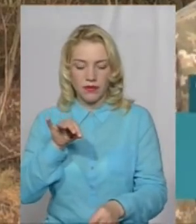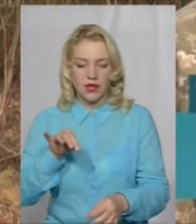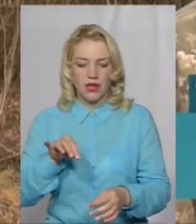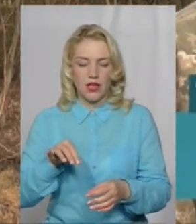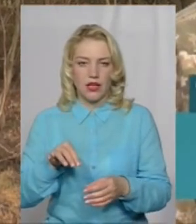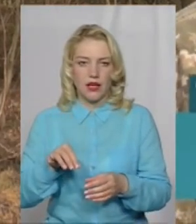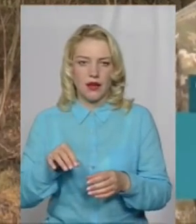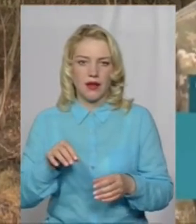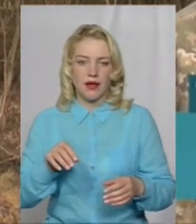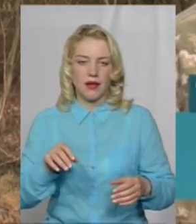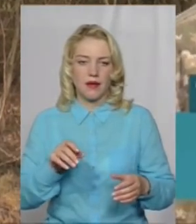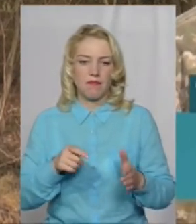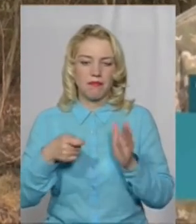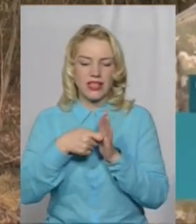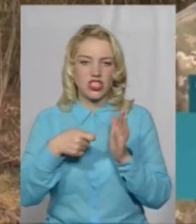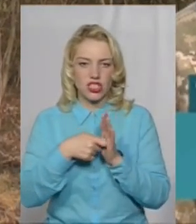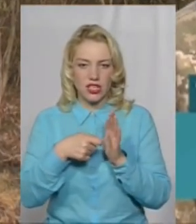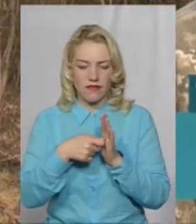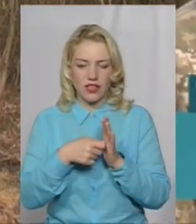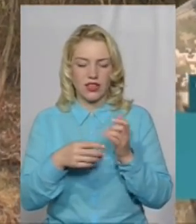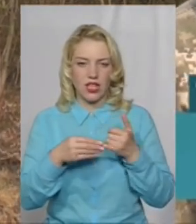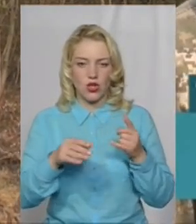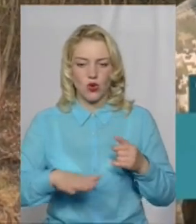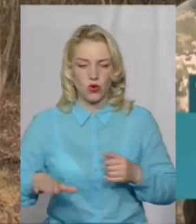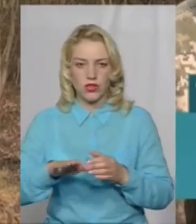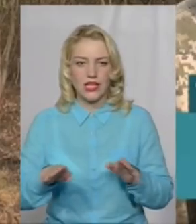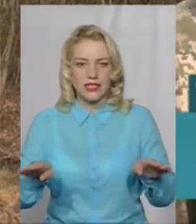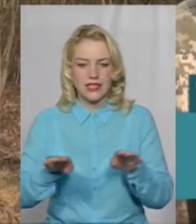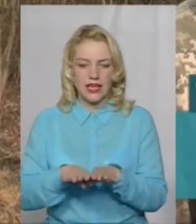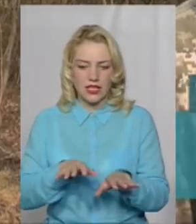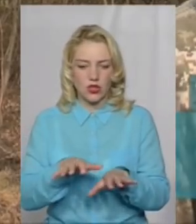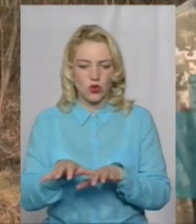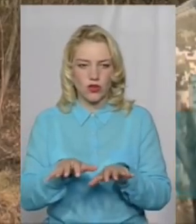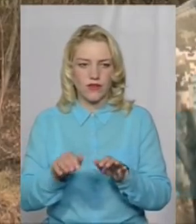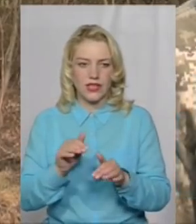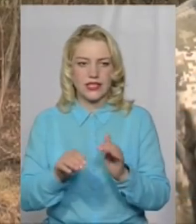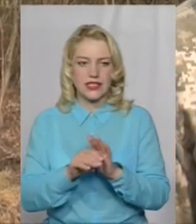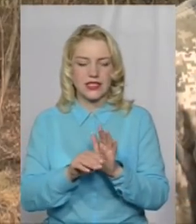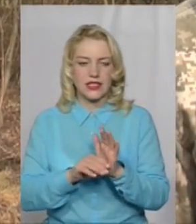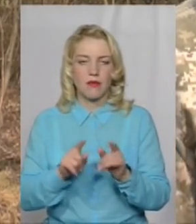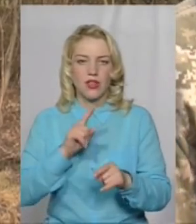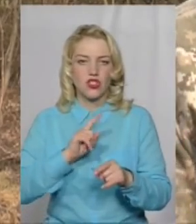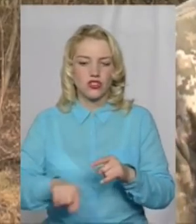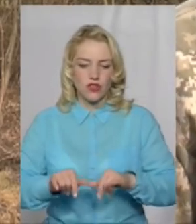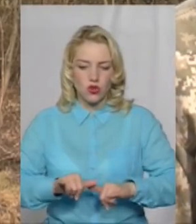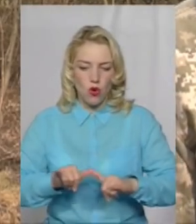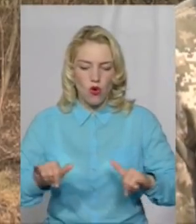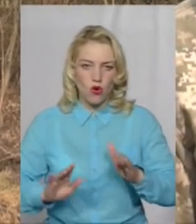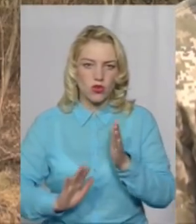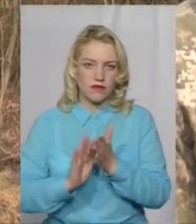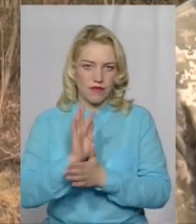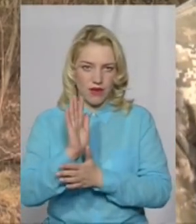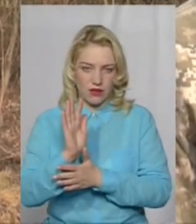підживленим ґрунтом, закритою кореневою системою. І вона швидше вже розвивається в цьому